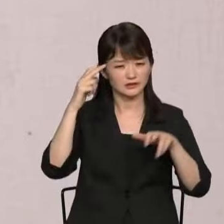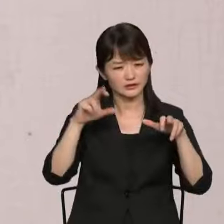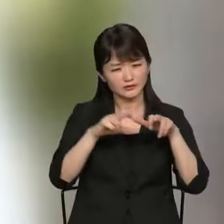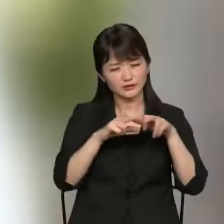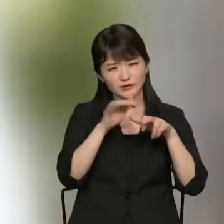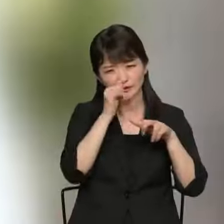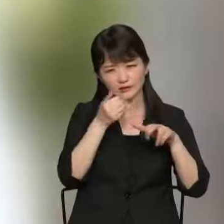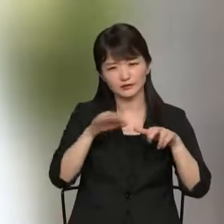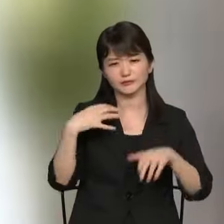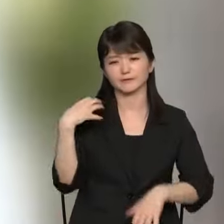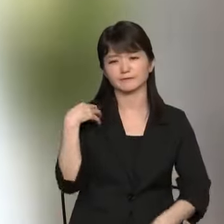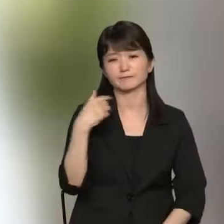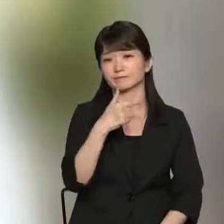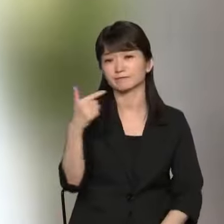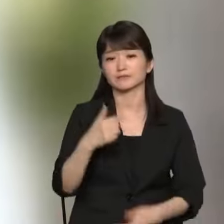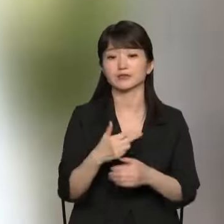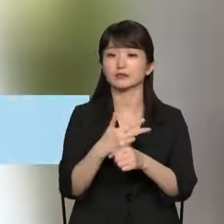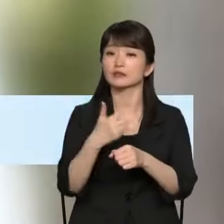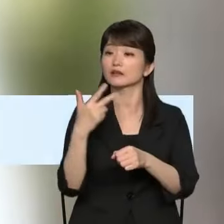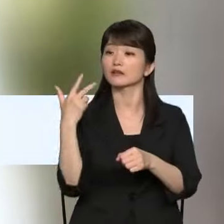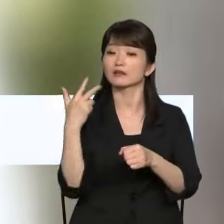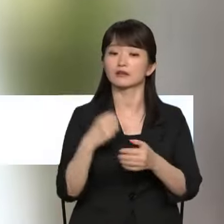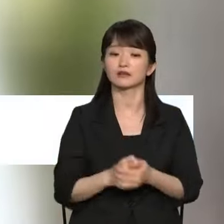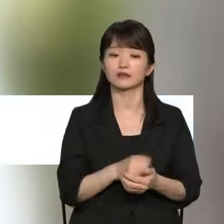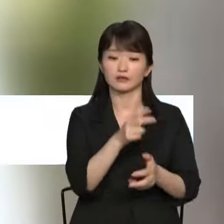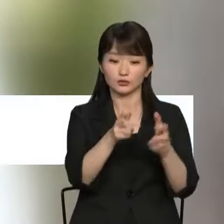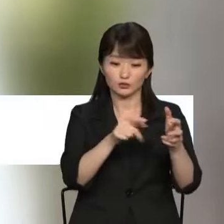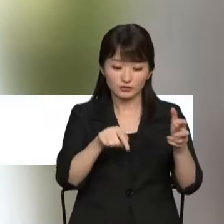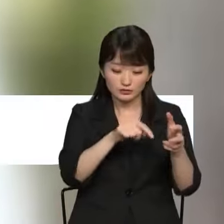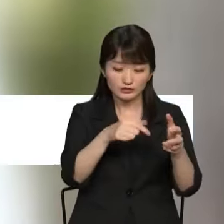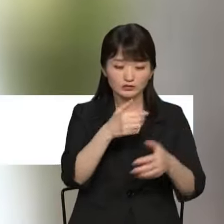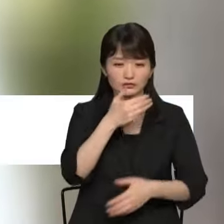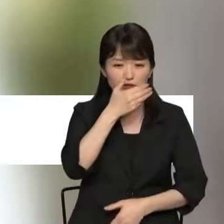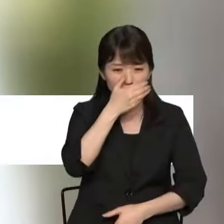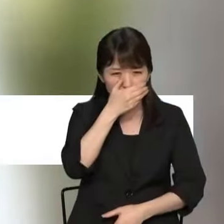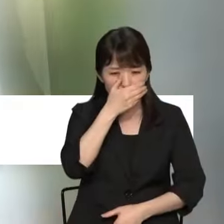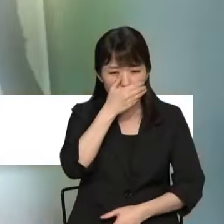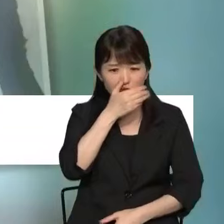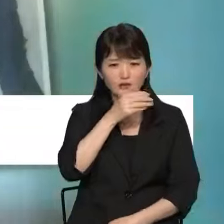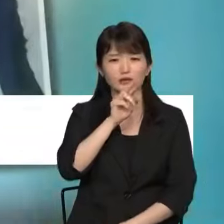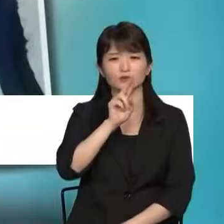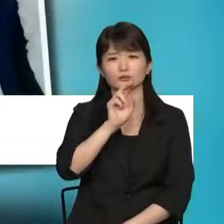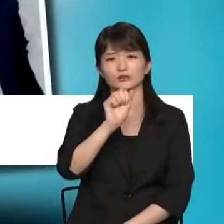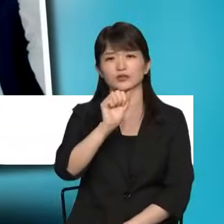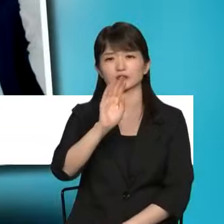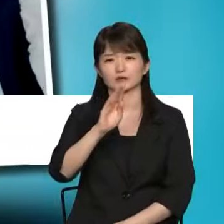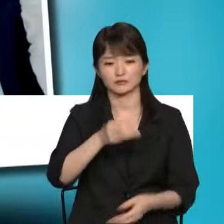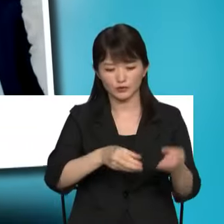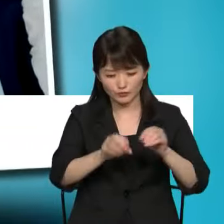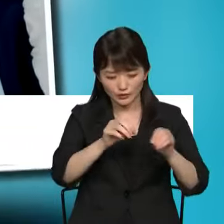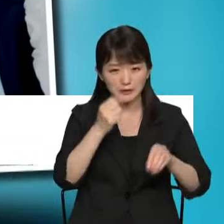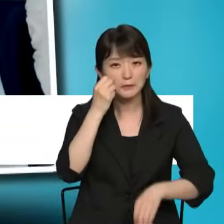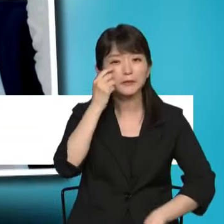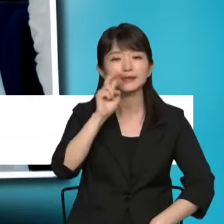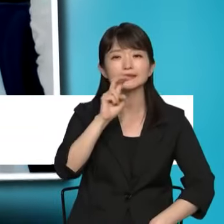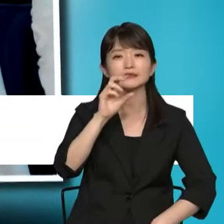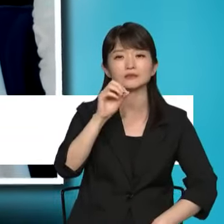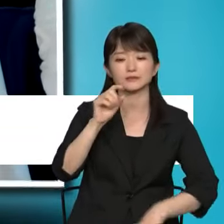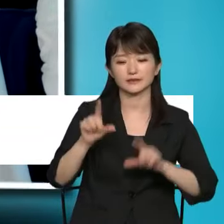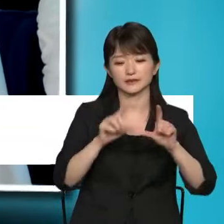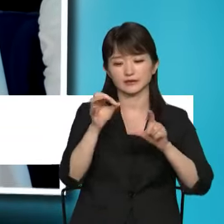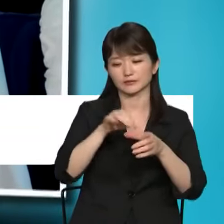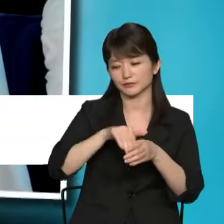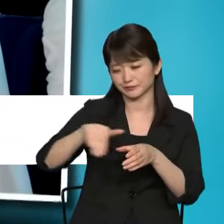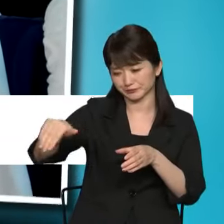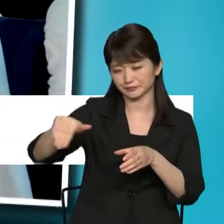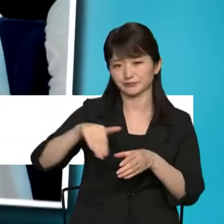딸이었습니다. 7년 전부터는 공장에서 마스크와 USB 포장을 하며 매달 20만 원씩 생활비도